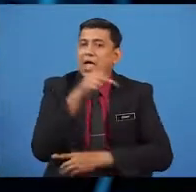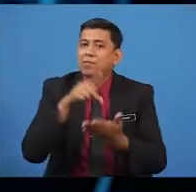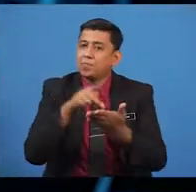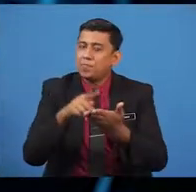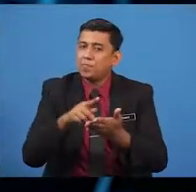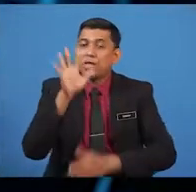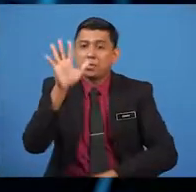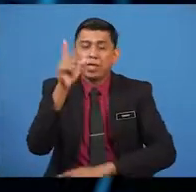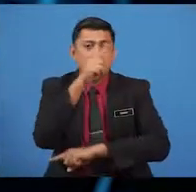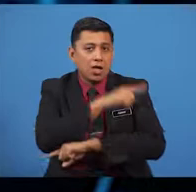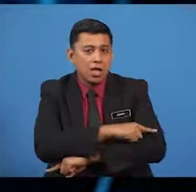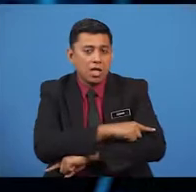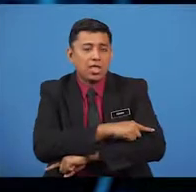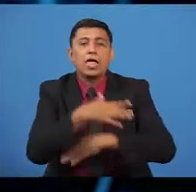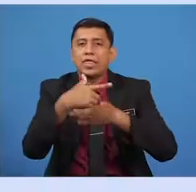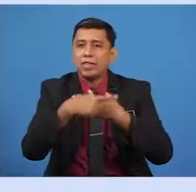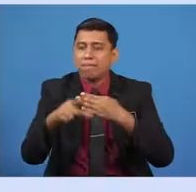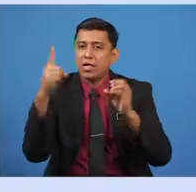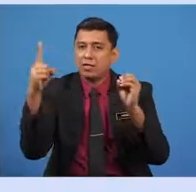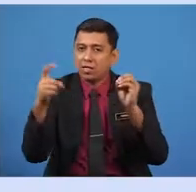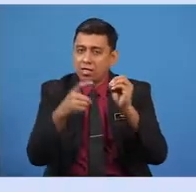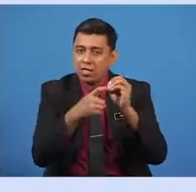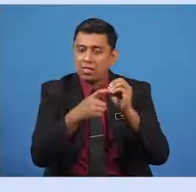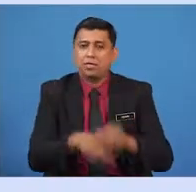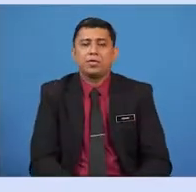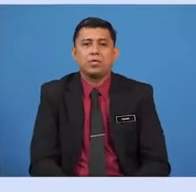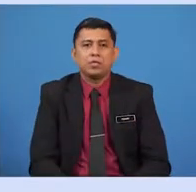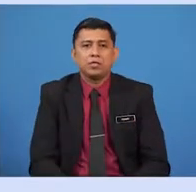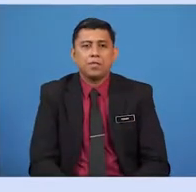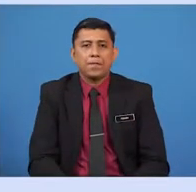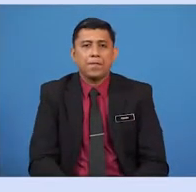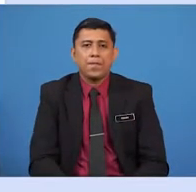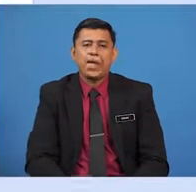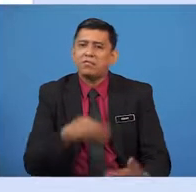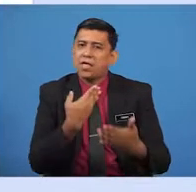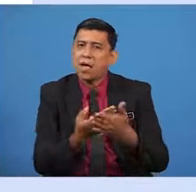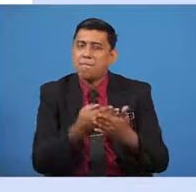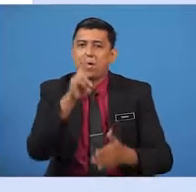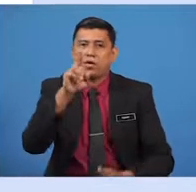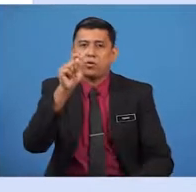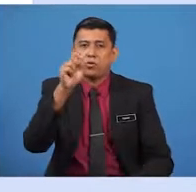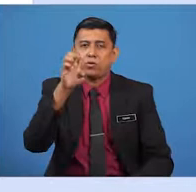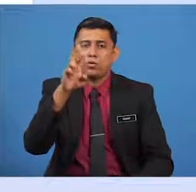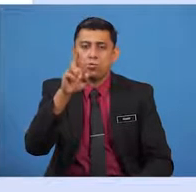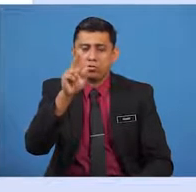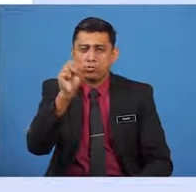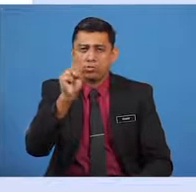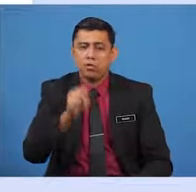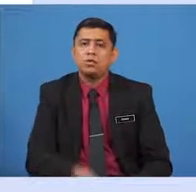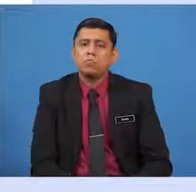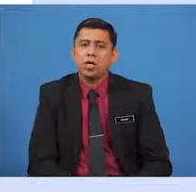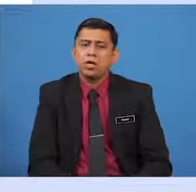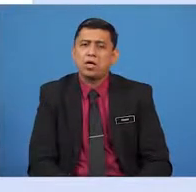Kira-kira 5 hari selepas persenyawaan, molura sampai ke uterus. Pada masa ini,